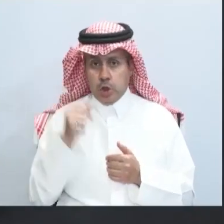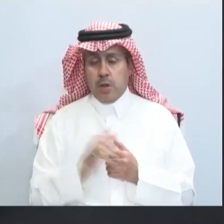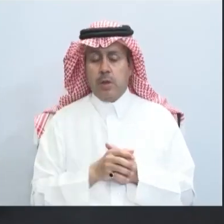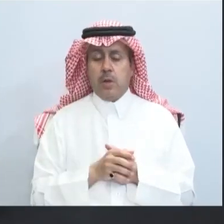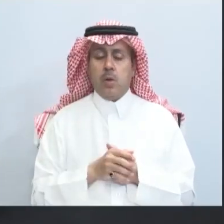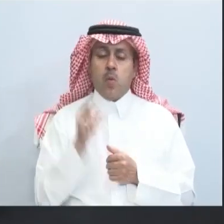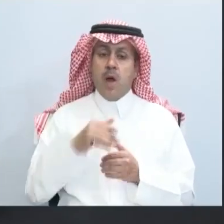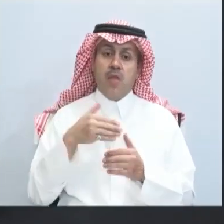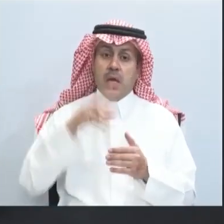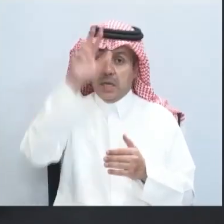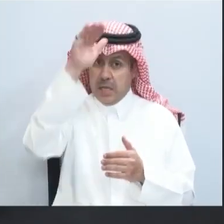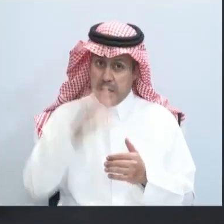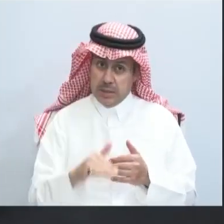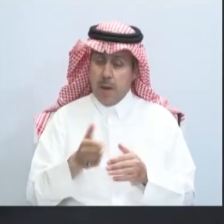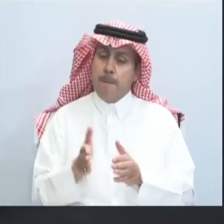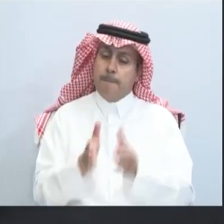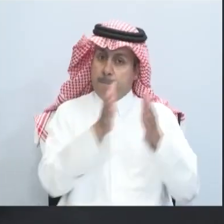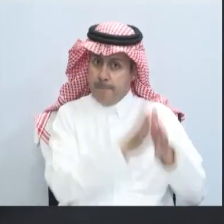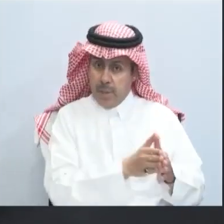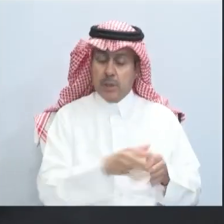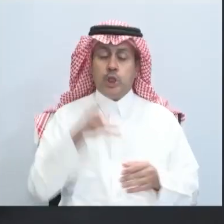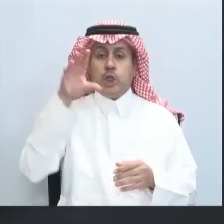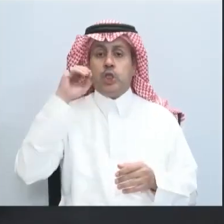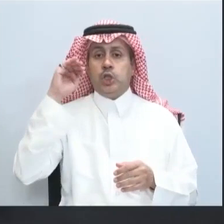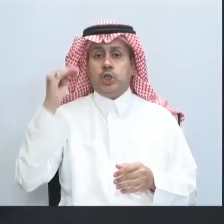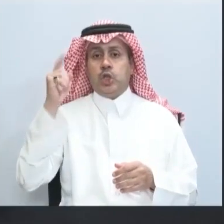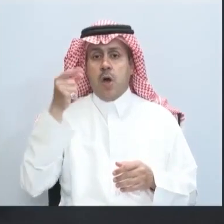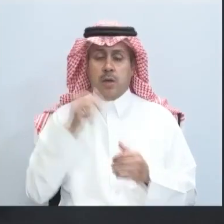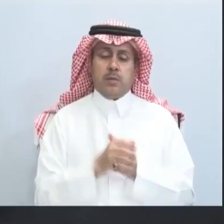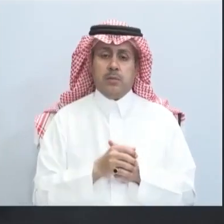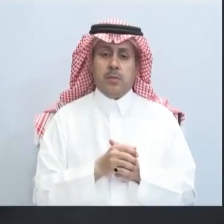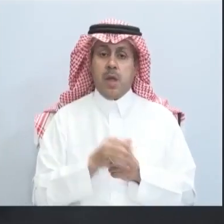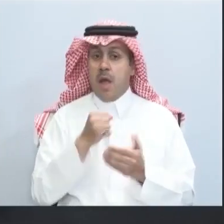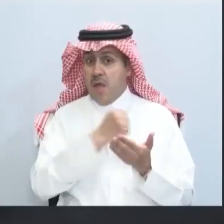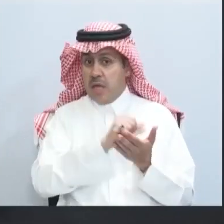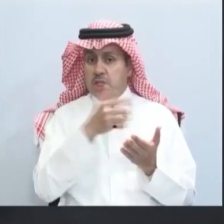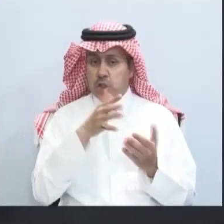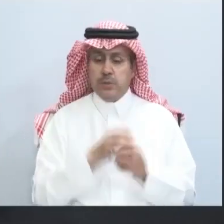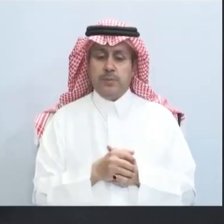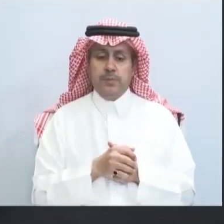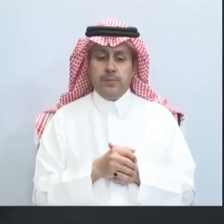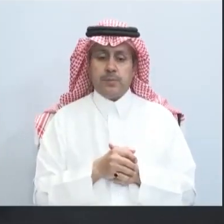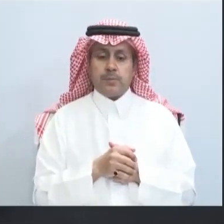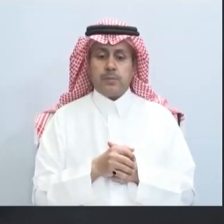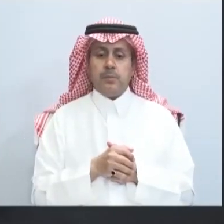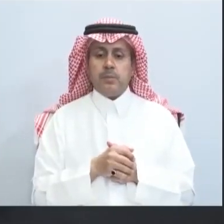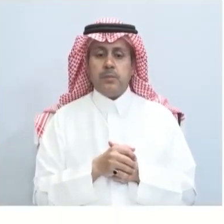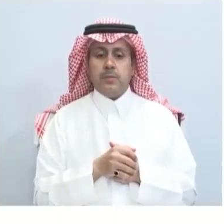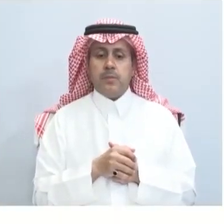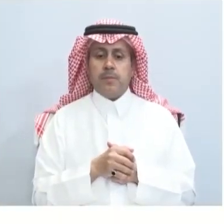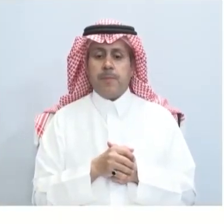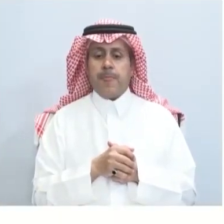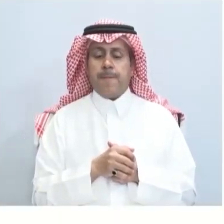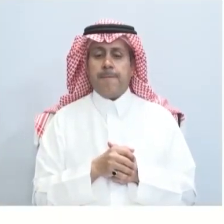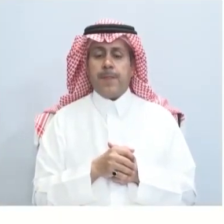الهجره فيعرف ان النص المتاخر ناسخ للنص المتقدم